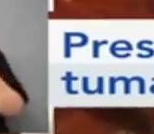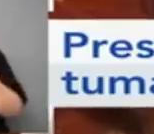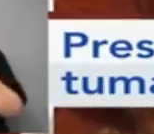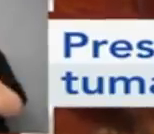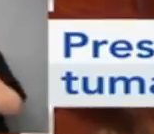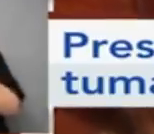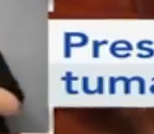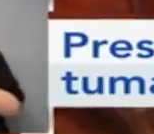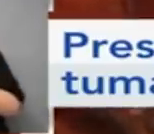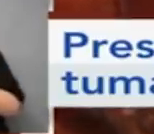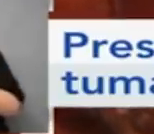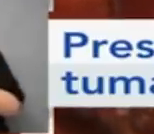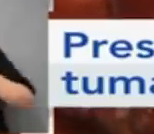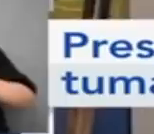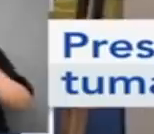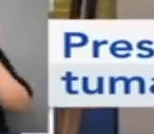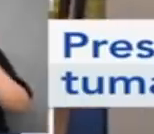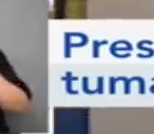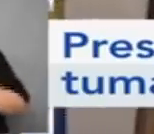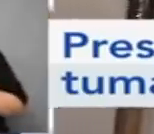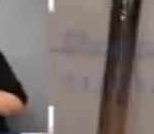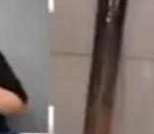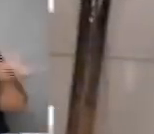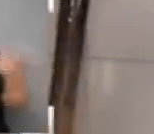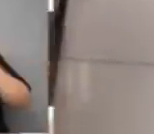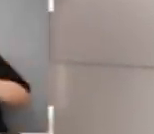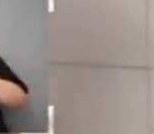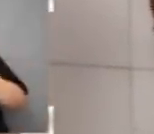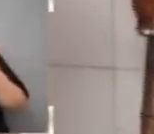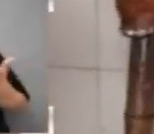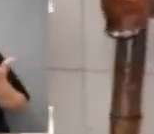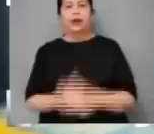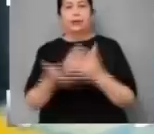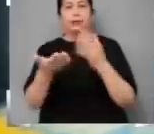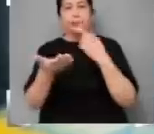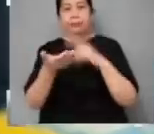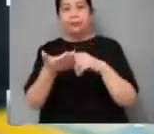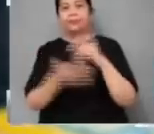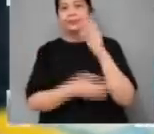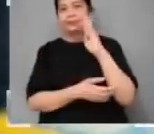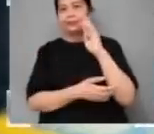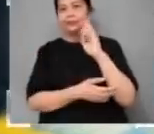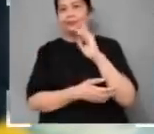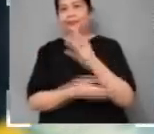magle-lechon, nagmahal ang pasa sa kanila ng mga dealer at nag-aalaga ng baboy.